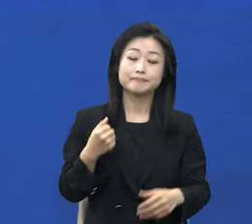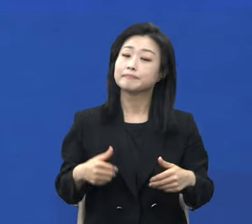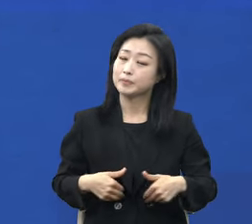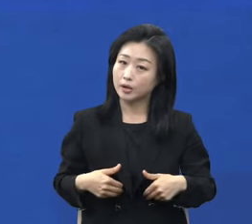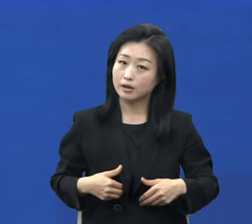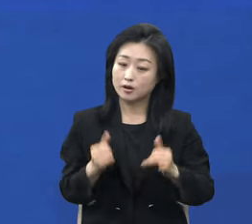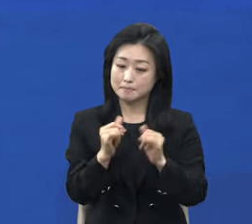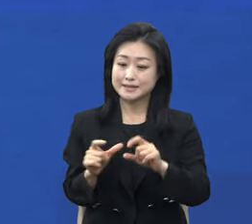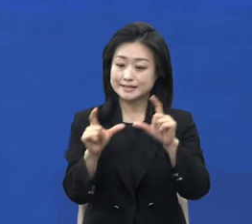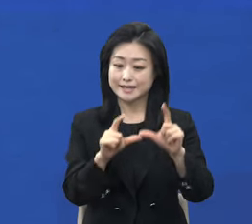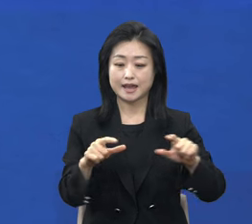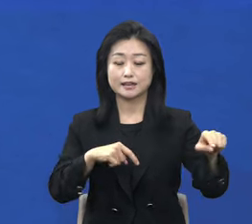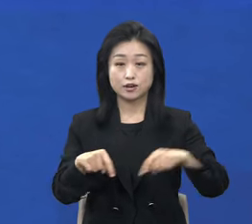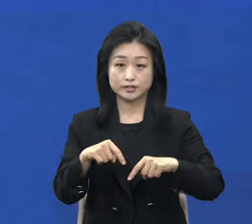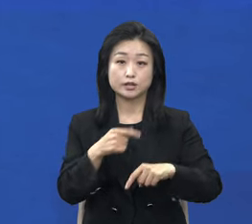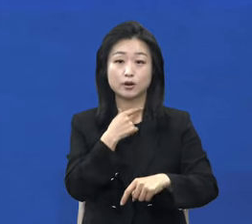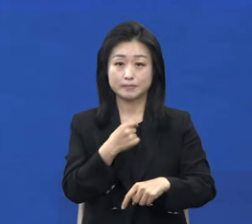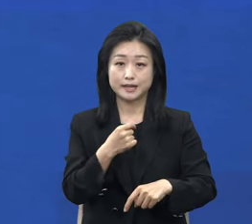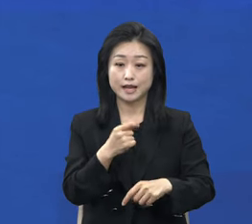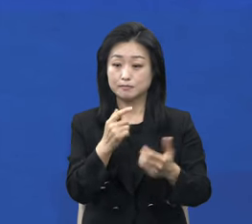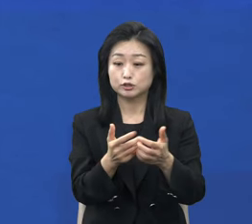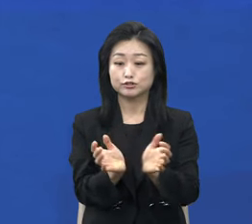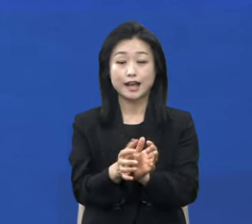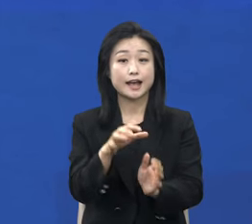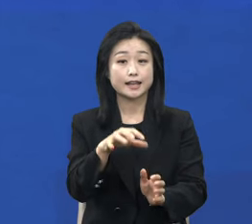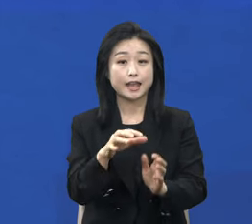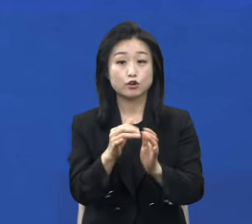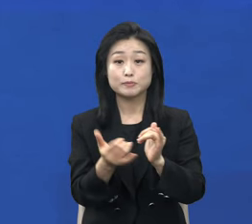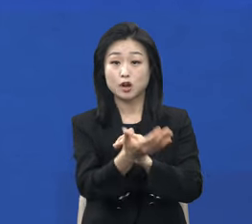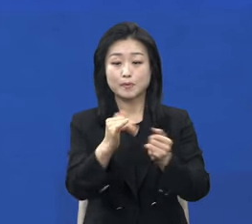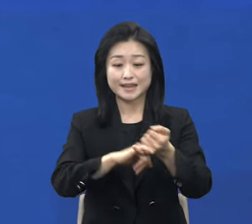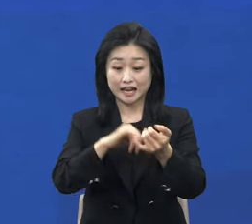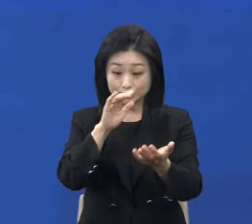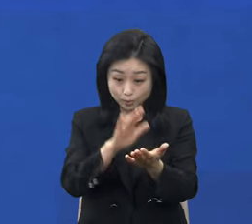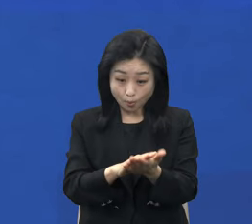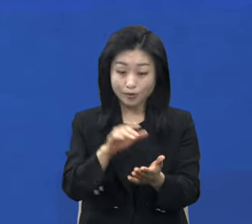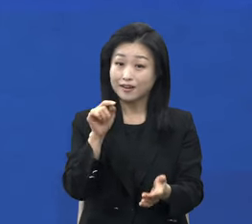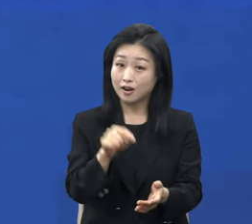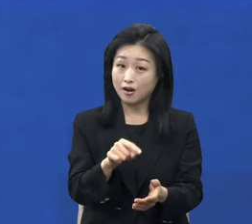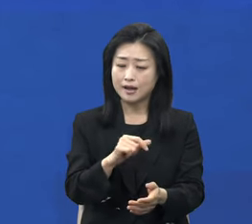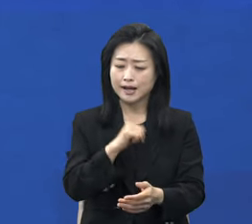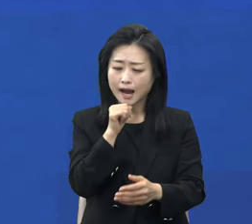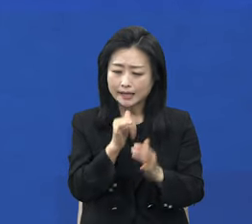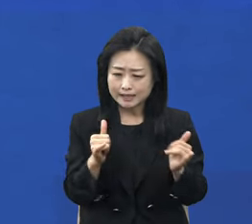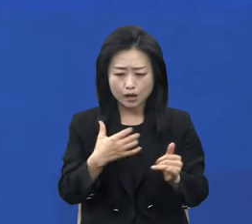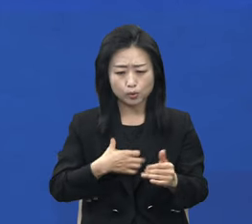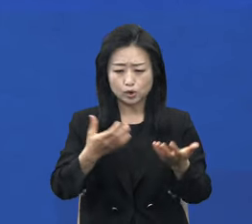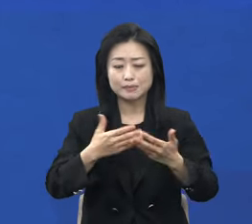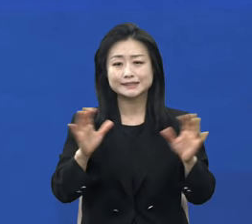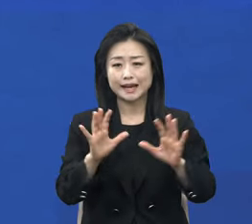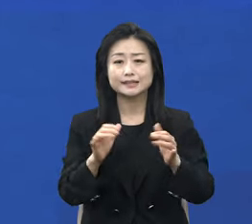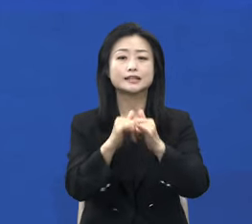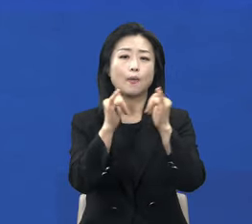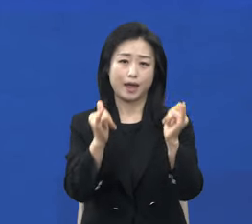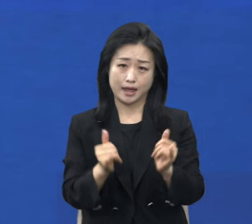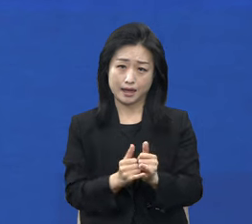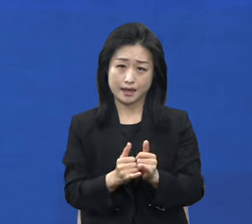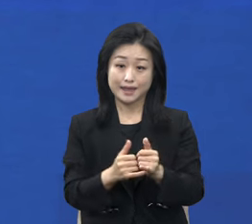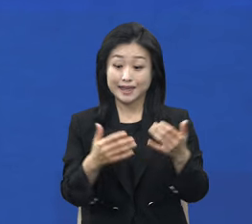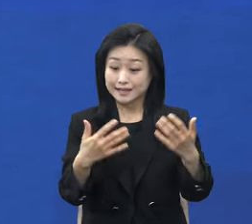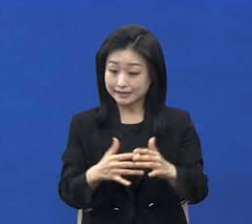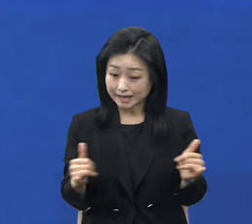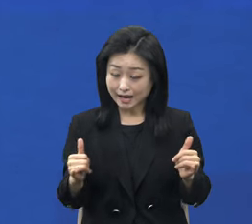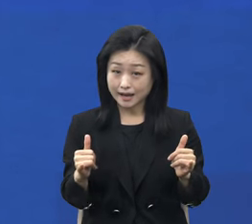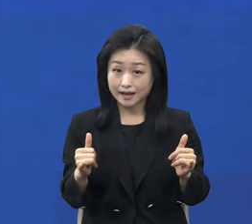민생 정치를 실천하겠습니다. 더불어민주당이 국민께 약속한 가난한 자가 고통받지 않은 사회,